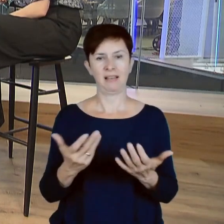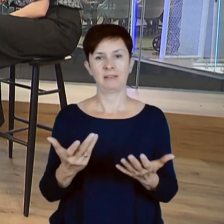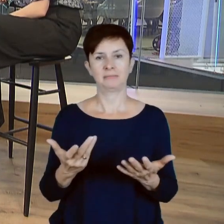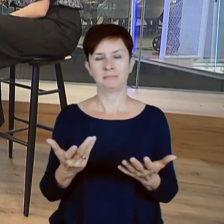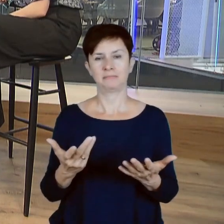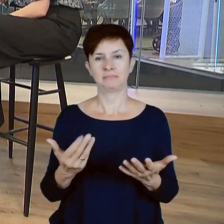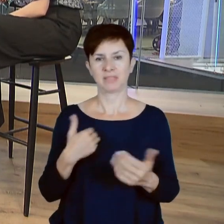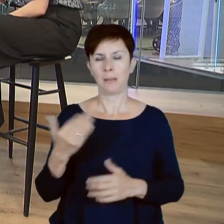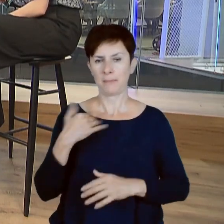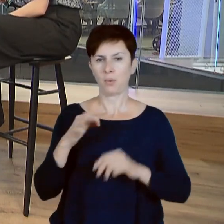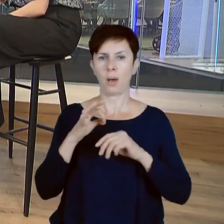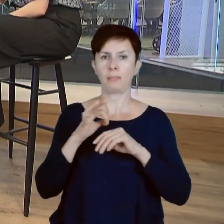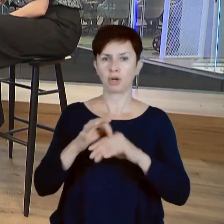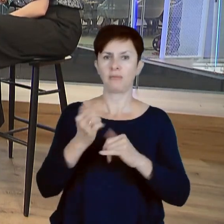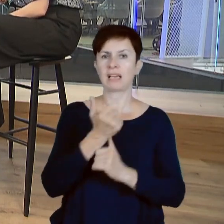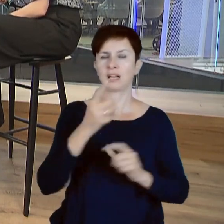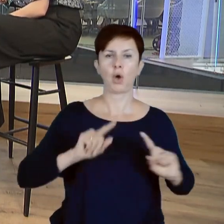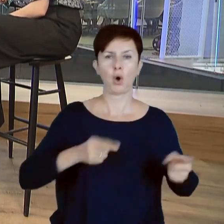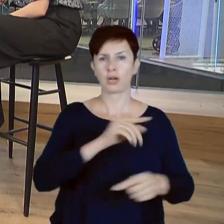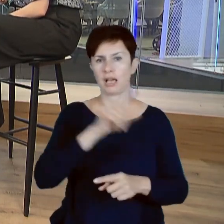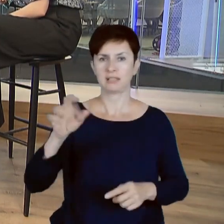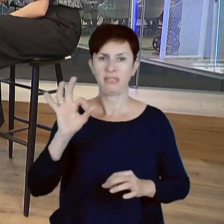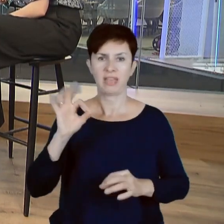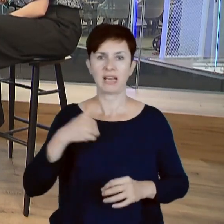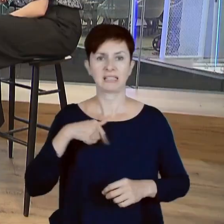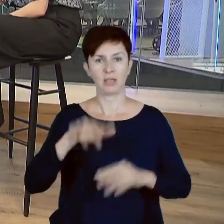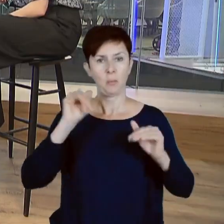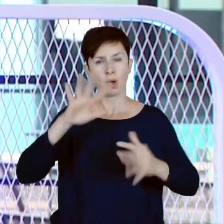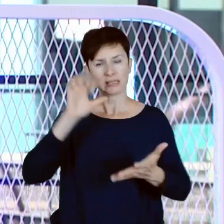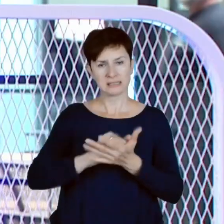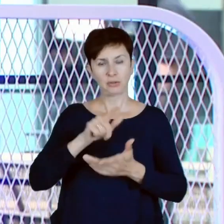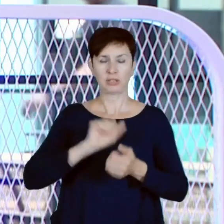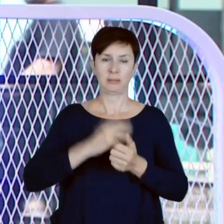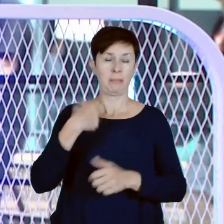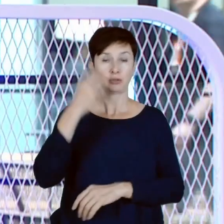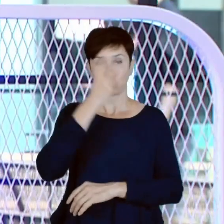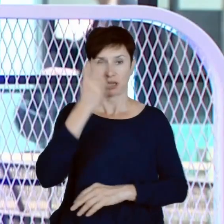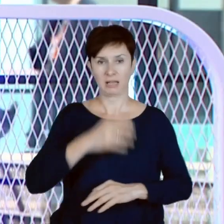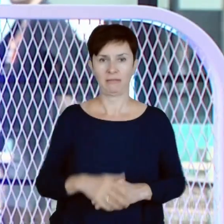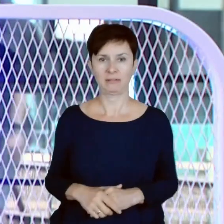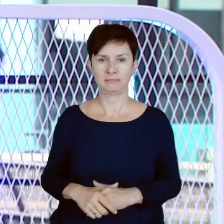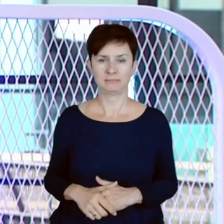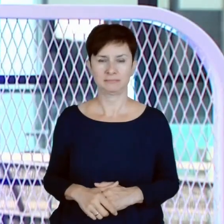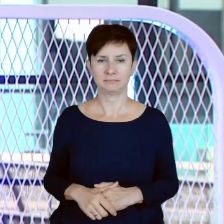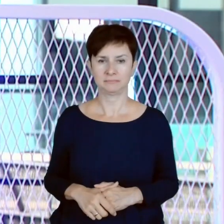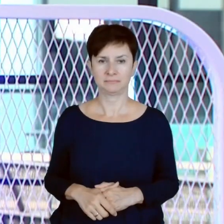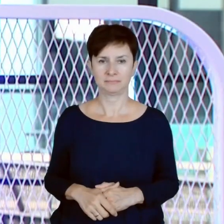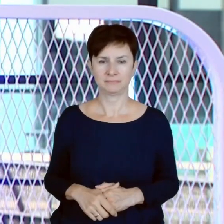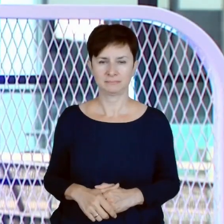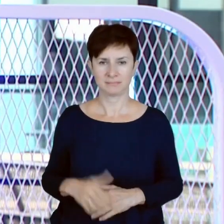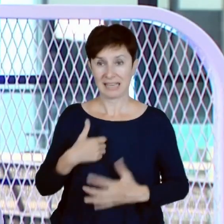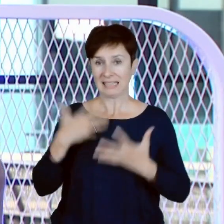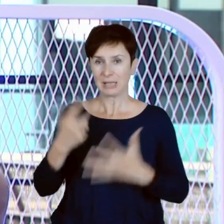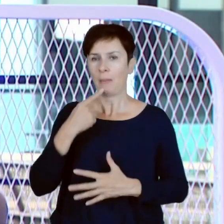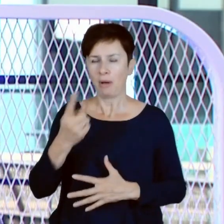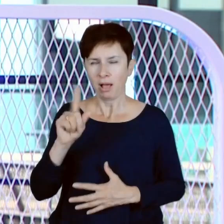kilka organizacji i to, że teraz mogę się tym zajmować, jest po prostu ciekawe. Chciałaś coś powiedzieć? Chciałam, ale się zasłuchałam. To ja